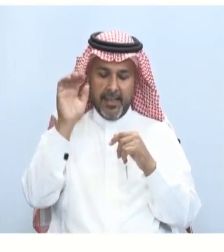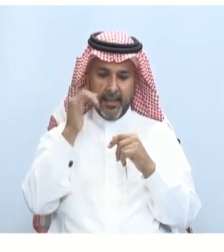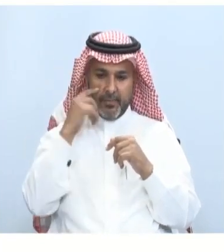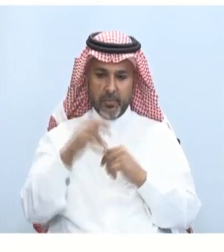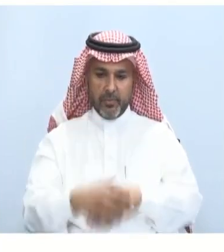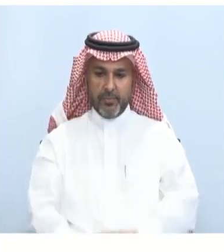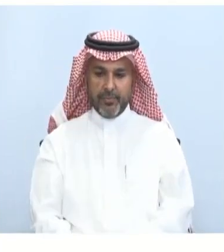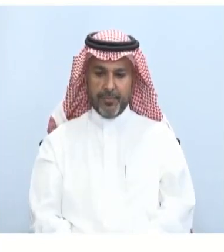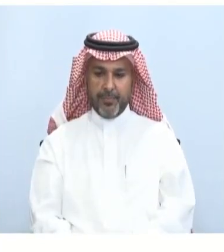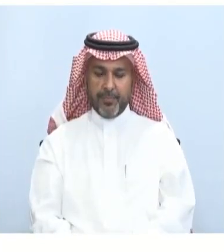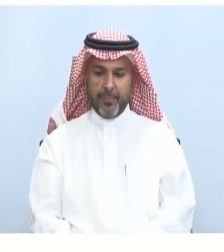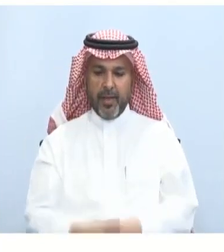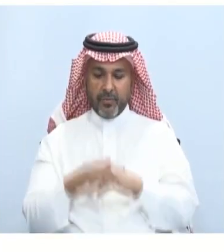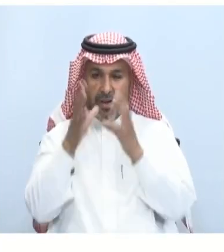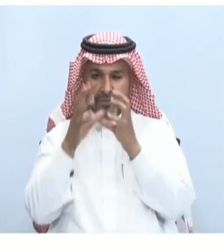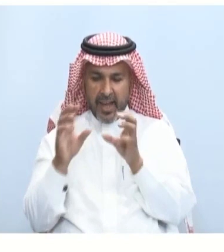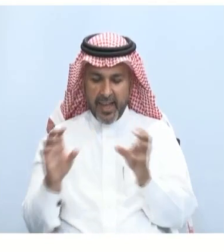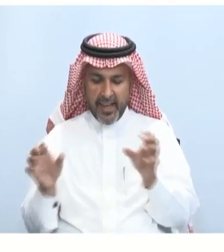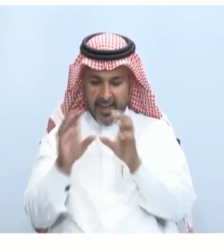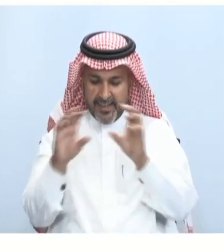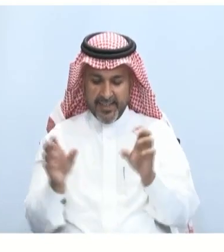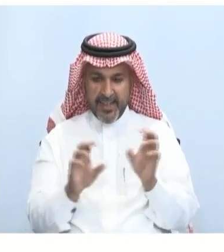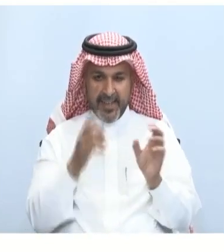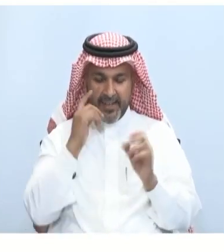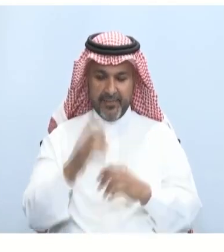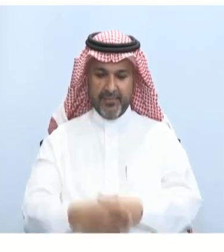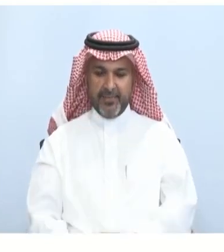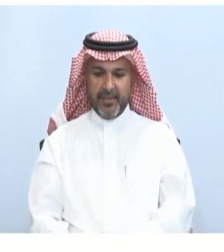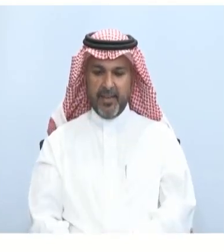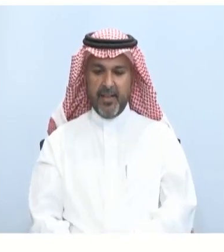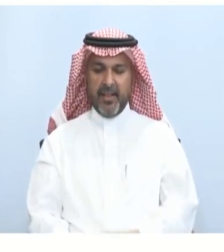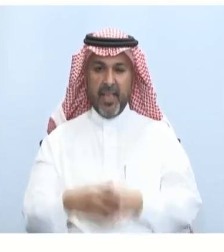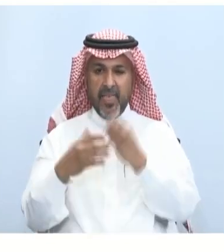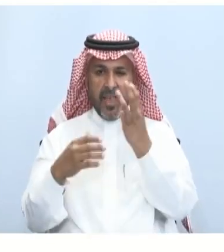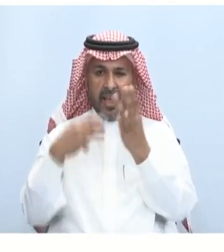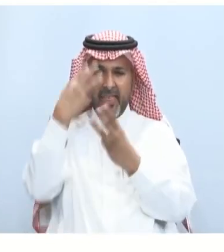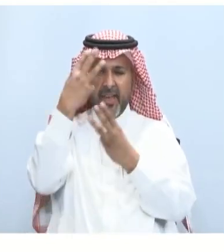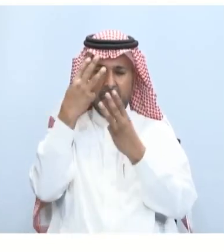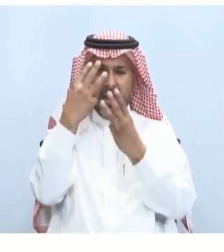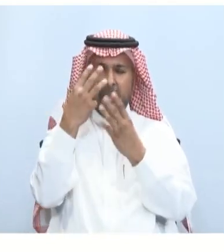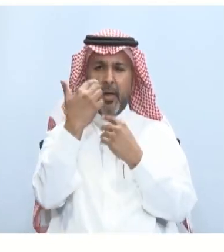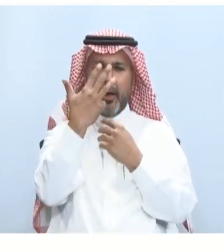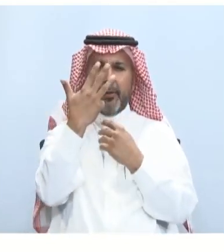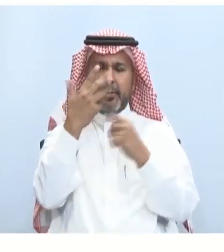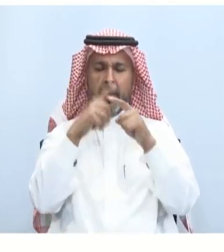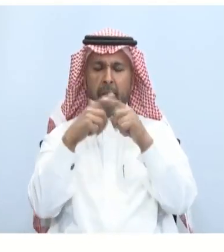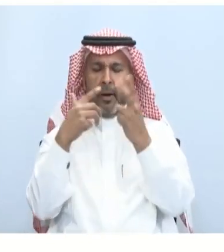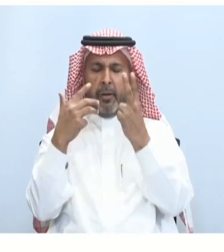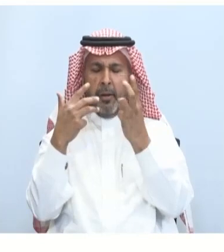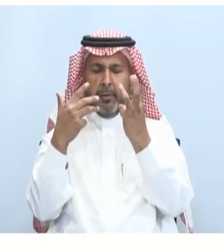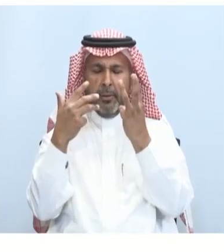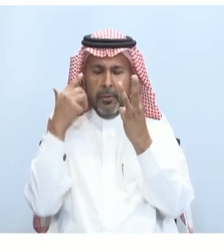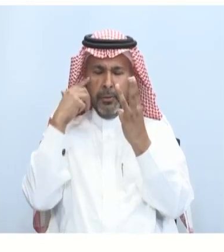العدد طبعا 27 عباره عن ثلاثه تربيع في ثلاثه والسالب واحد